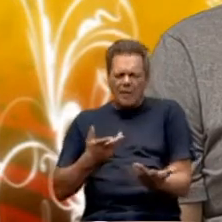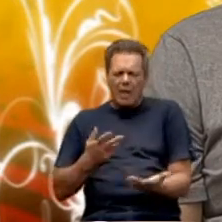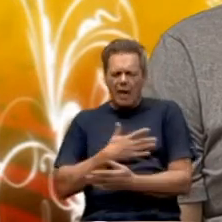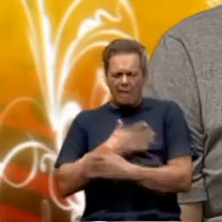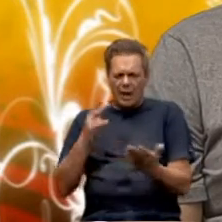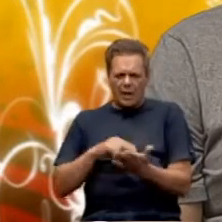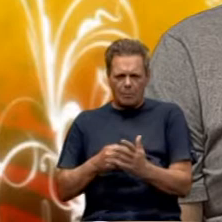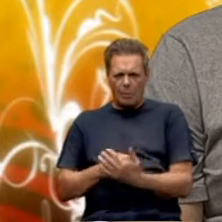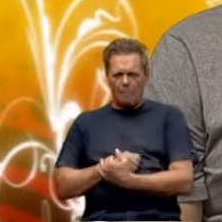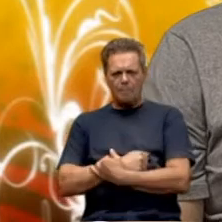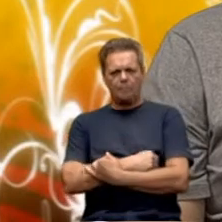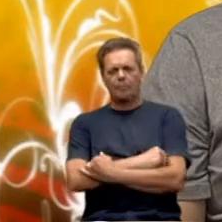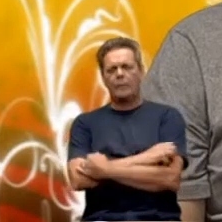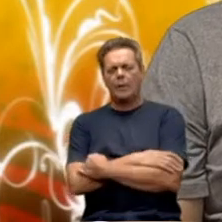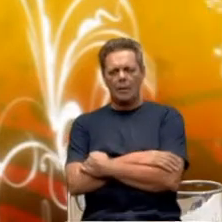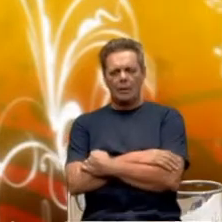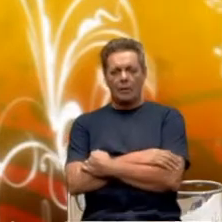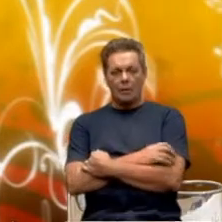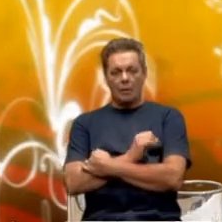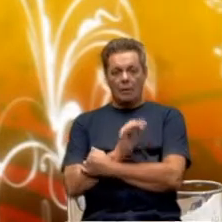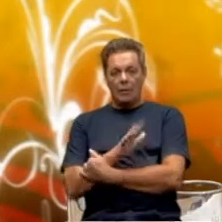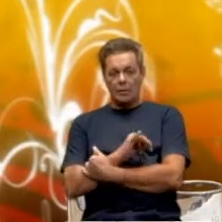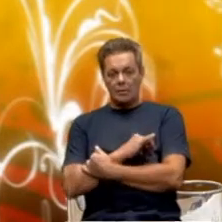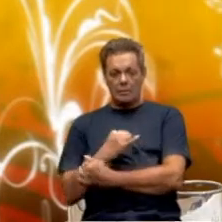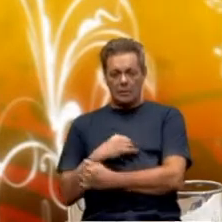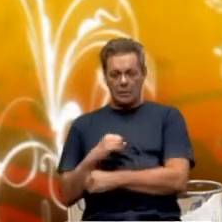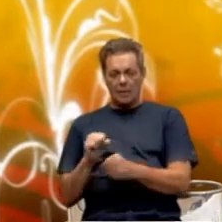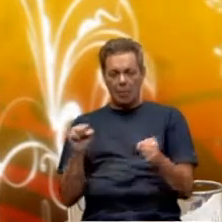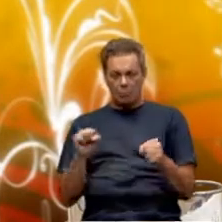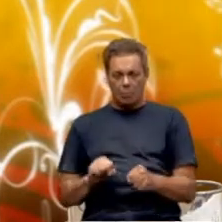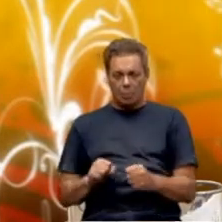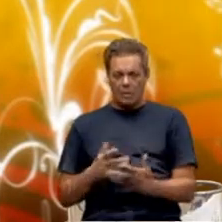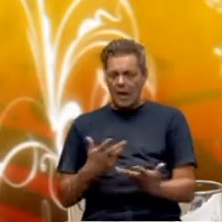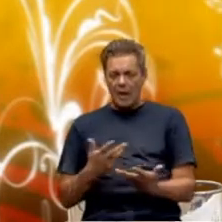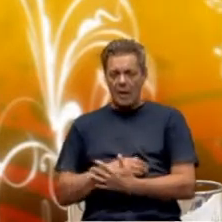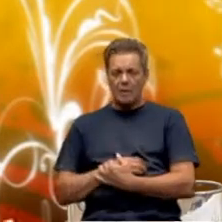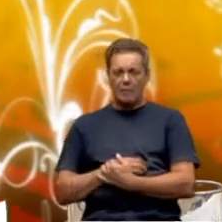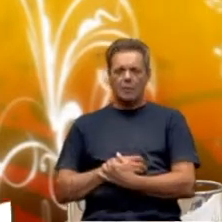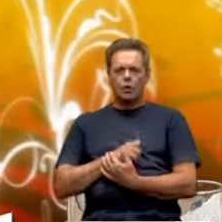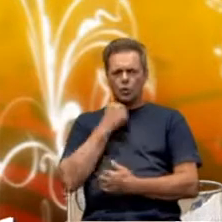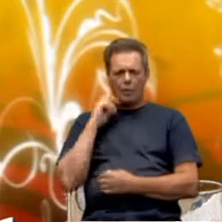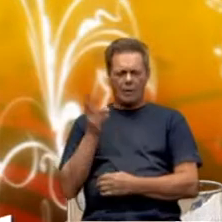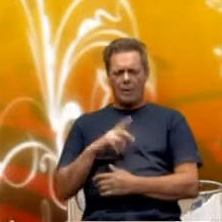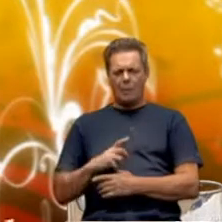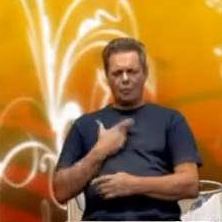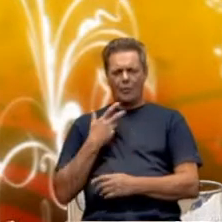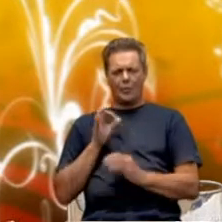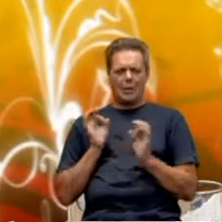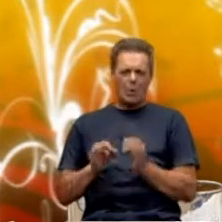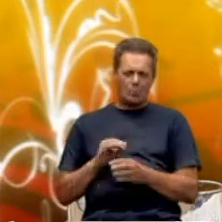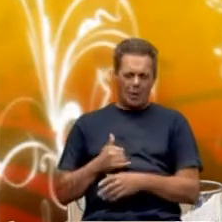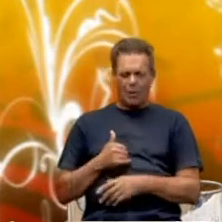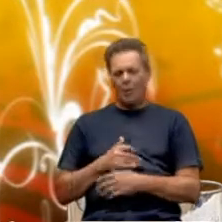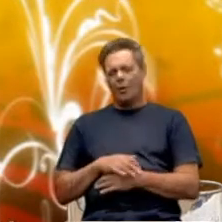smo konstatirali da bez samopouzdanja čovjek ne može apsolutno živjeti normalno i